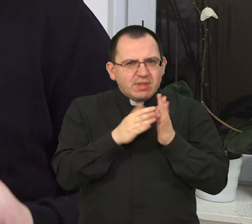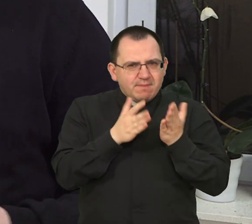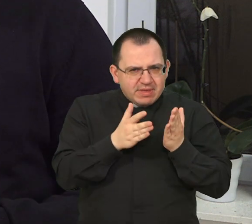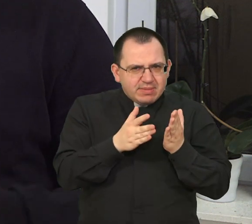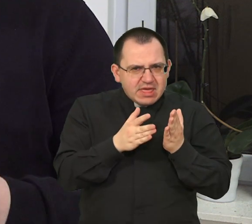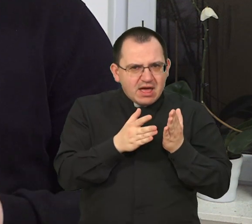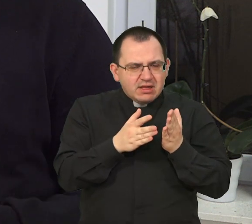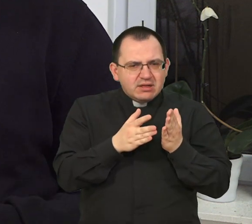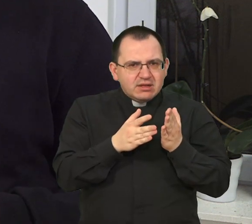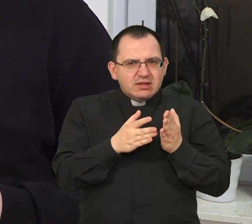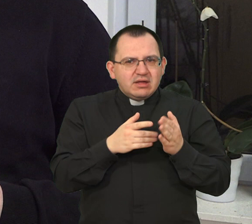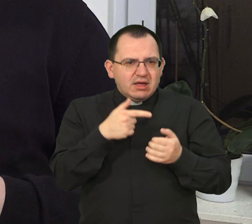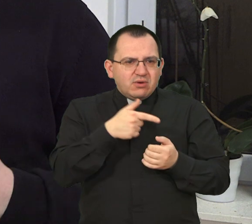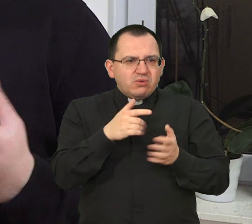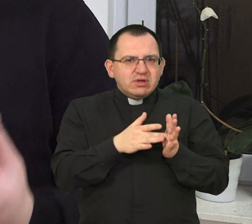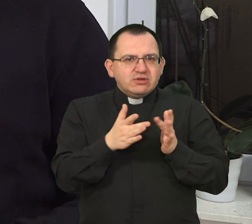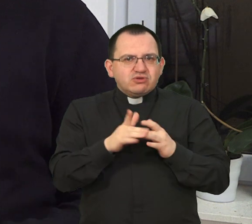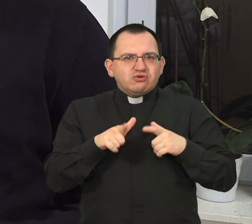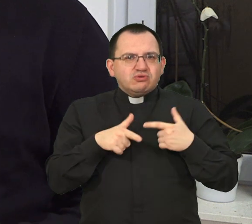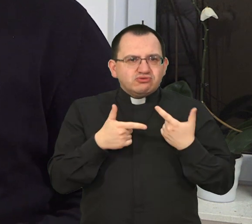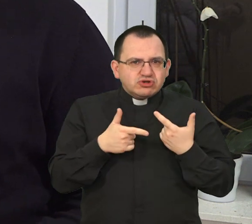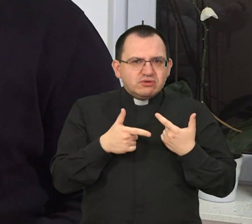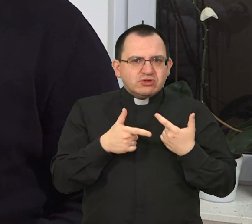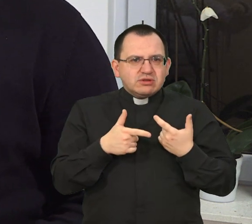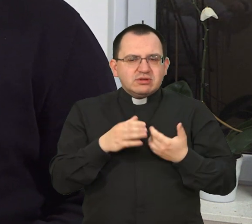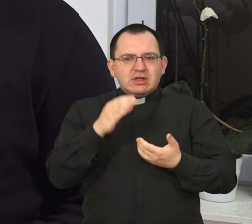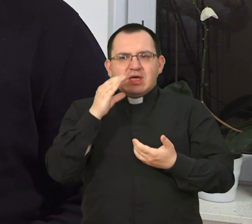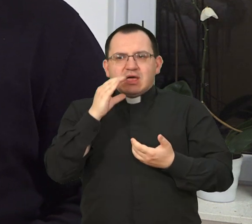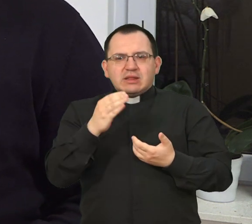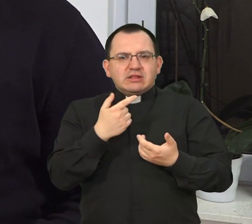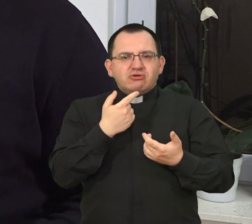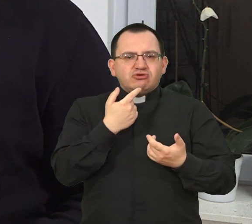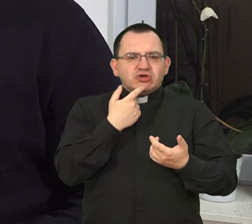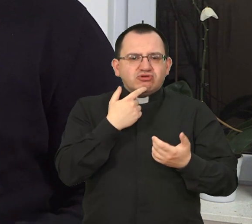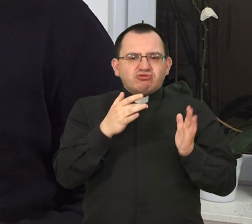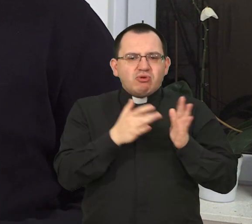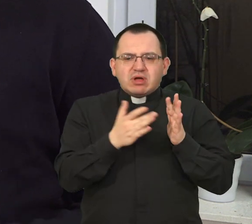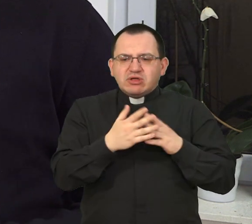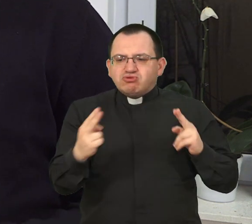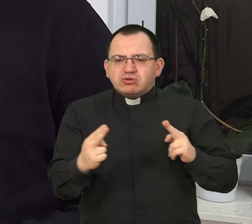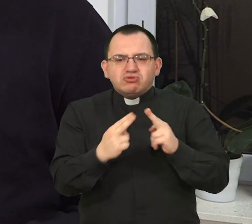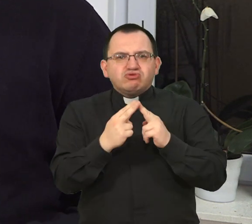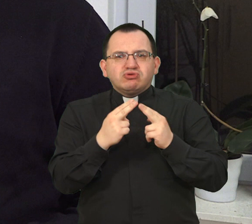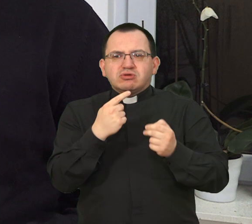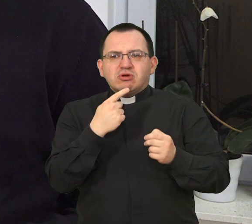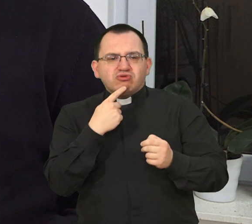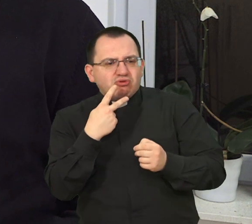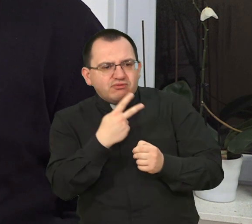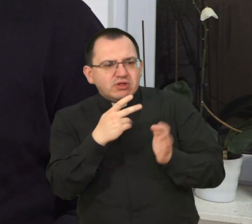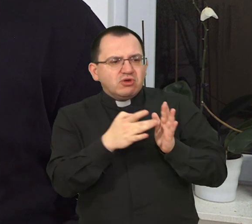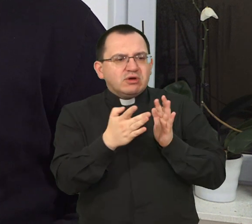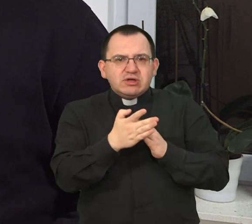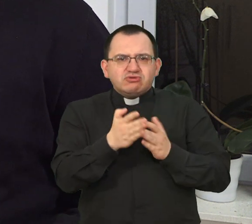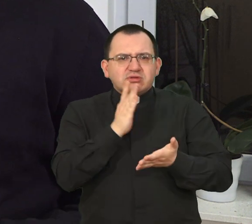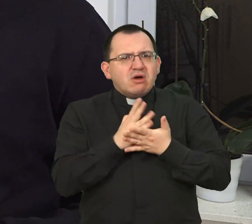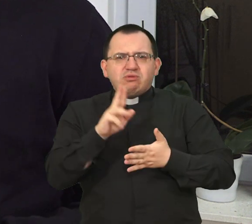ili u Svetom pismu, Isusovom životu, gledajući mnoge one koji je susreo ili koji su susretali njega, počeo